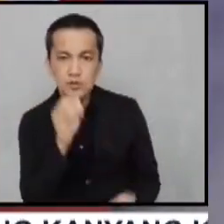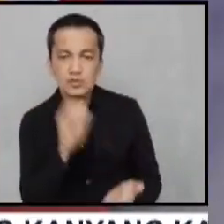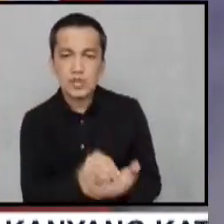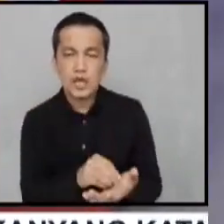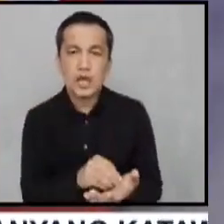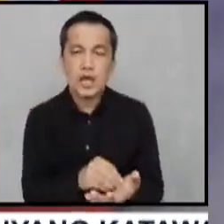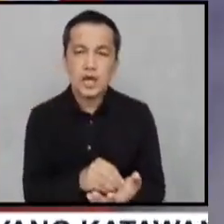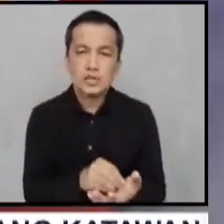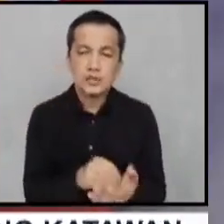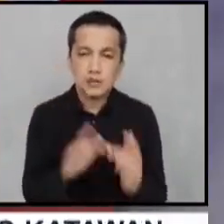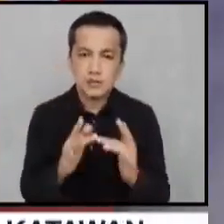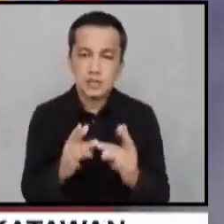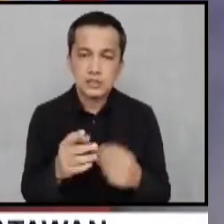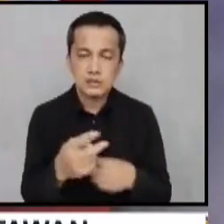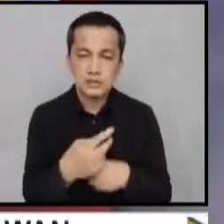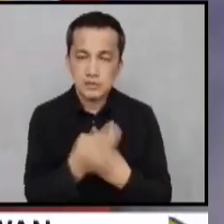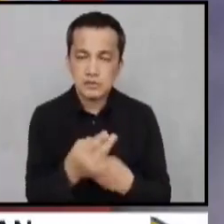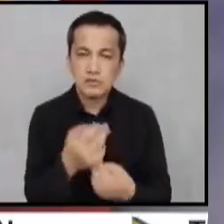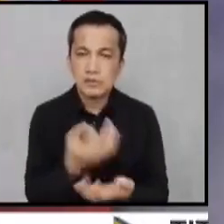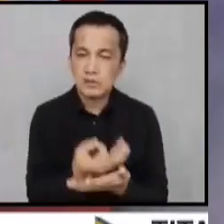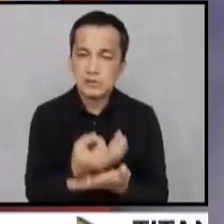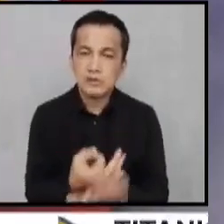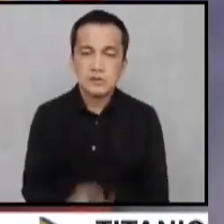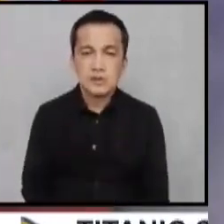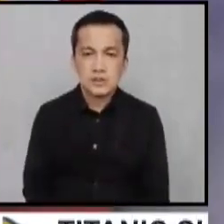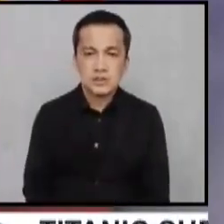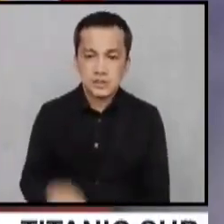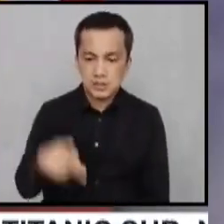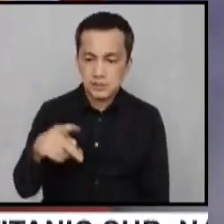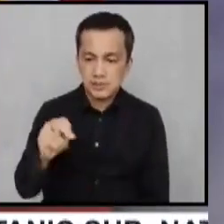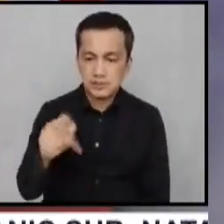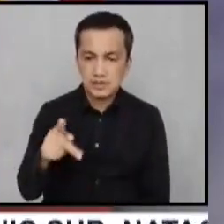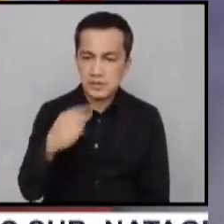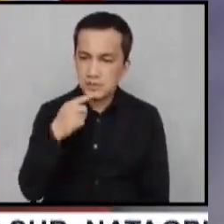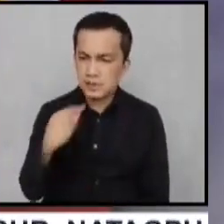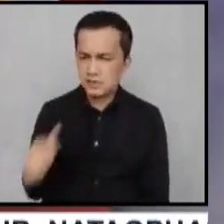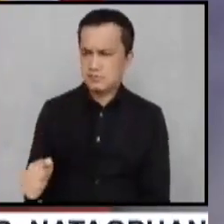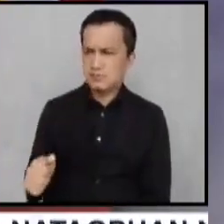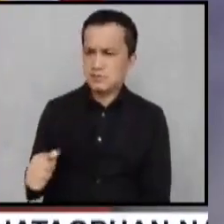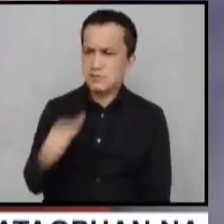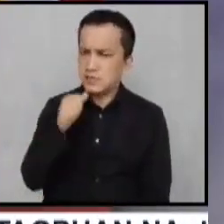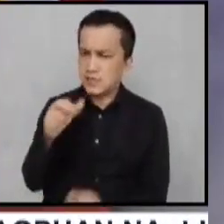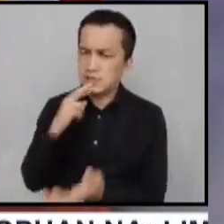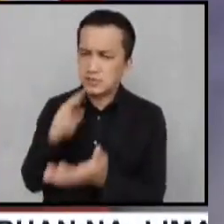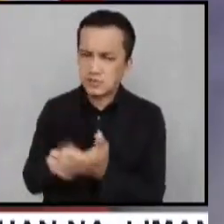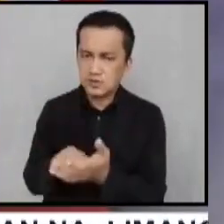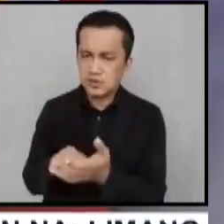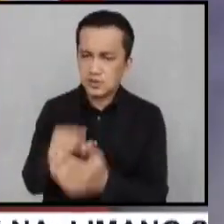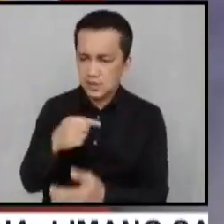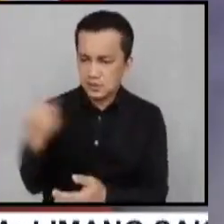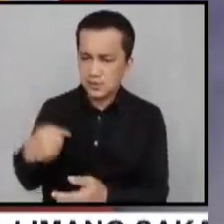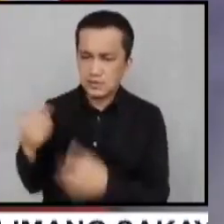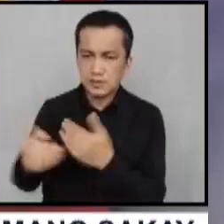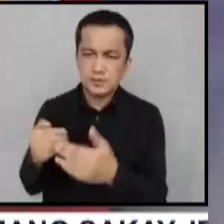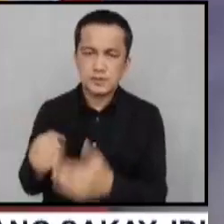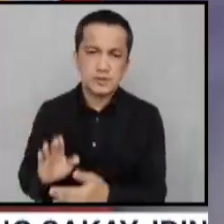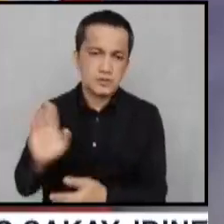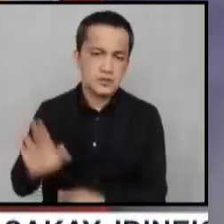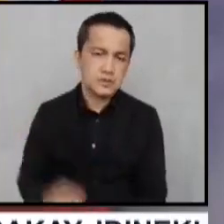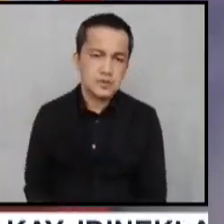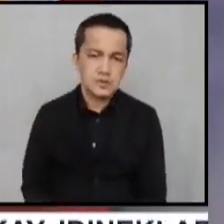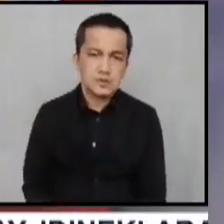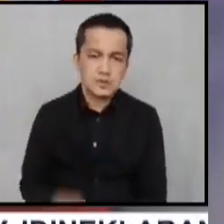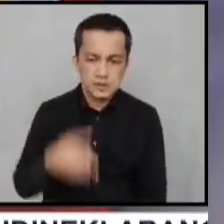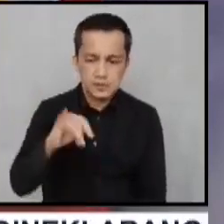lending app. Ayon sa PNP, direhistrado at umano'y mga Chinese ang nagpapatakbo nito. Si Patrick De Jesus